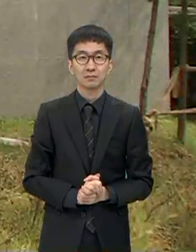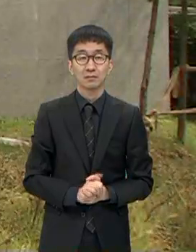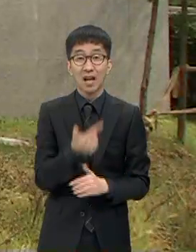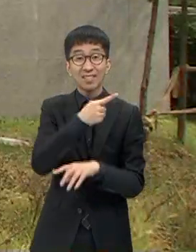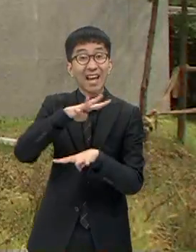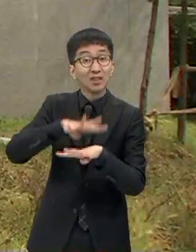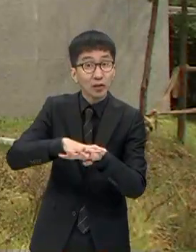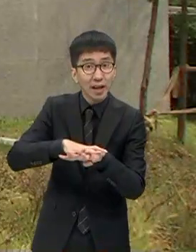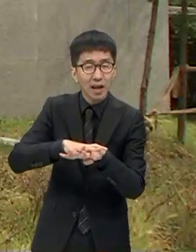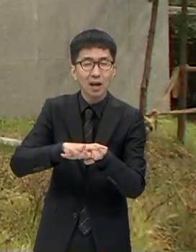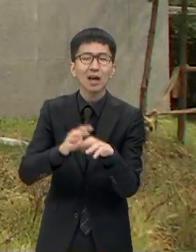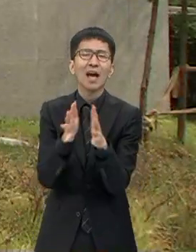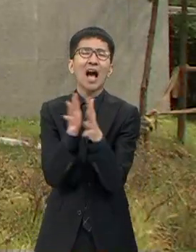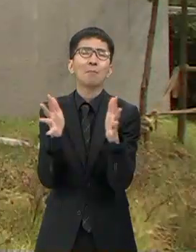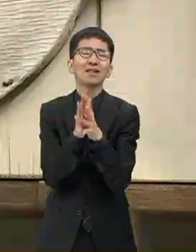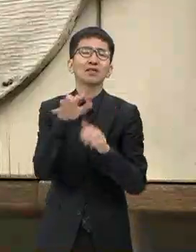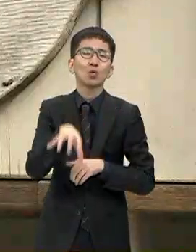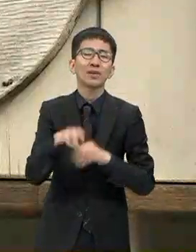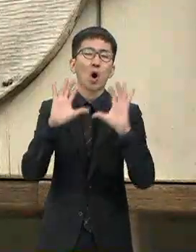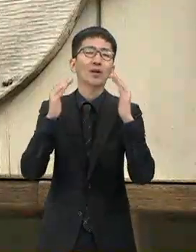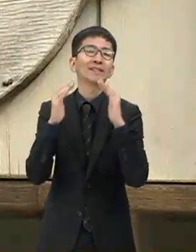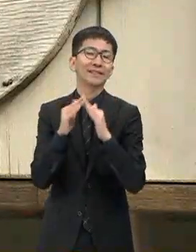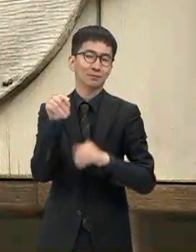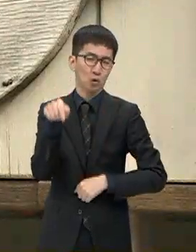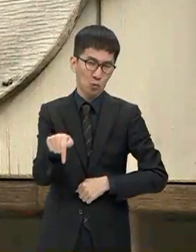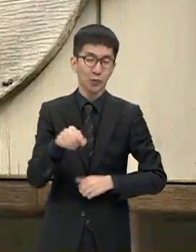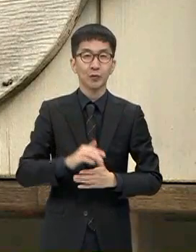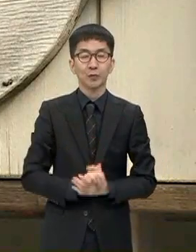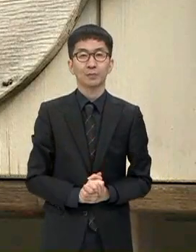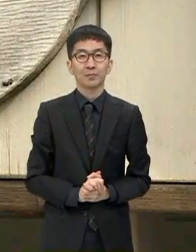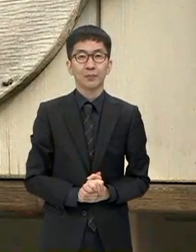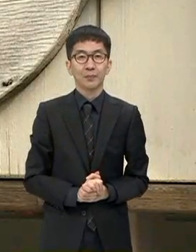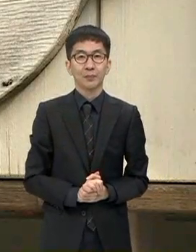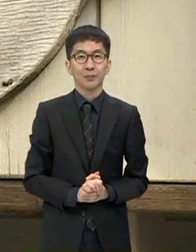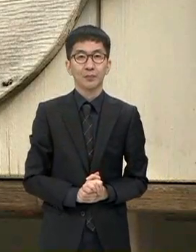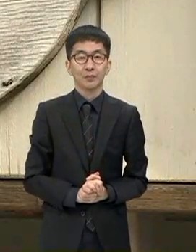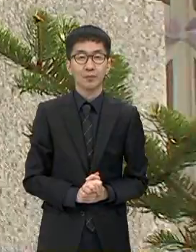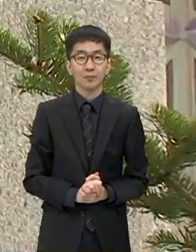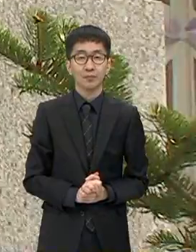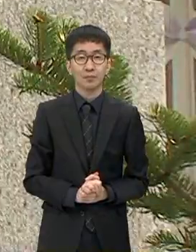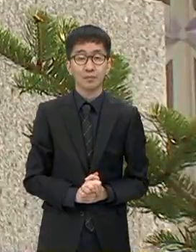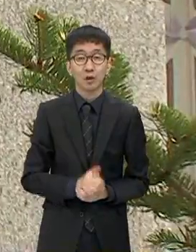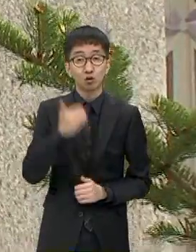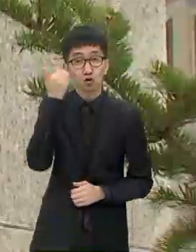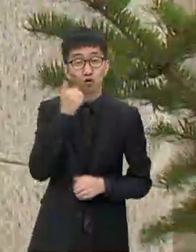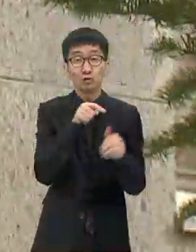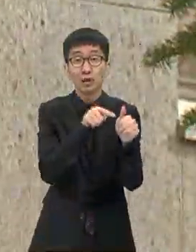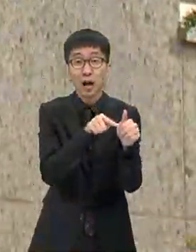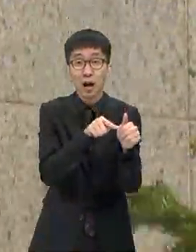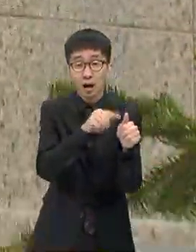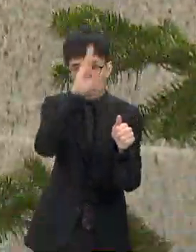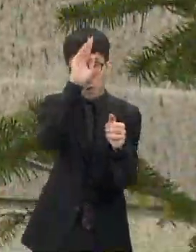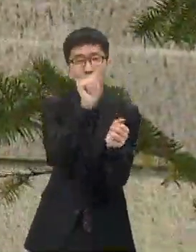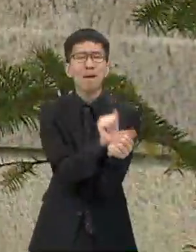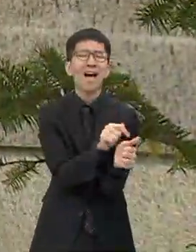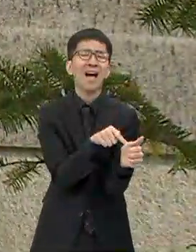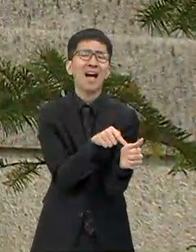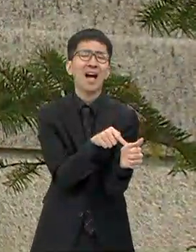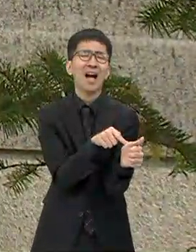대전 유성구 상대동 아파트 단지 4 가정 어린이집 입니다 이곳에 다니는 a 군이 확진 판정을 받아